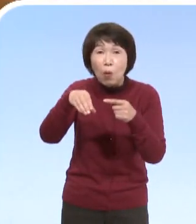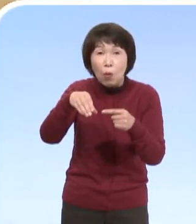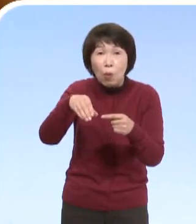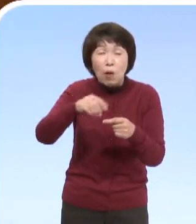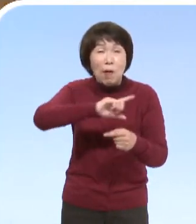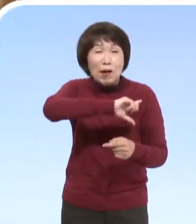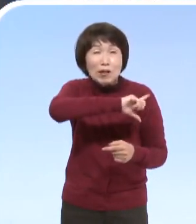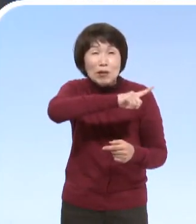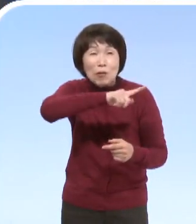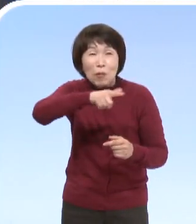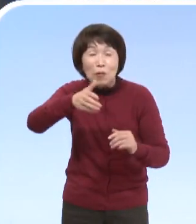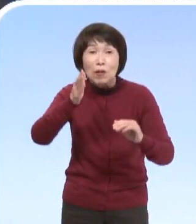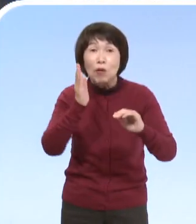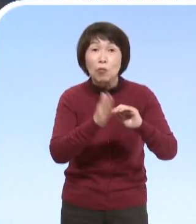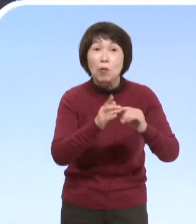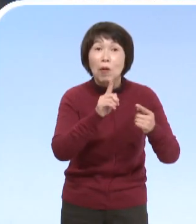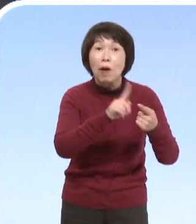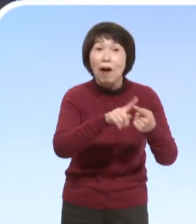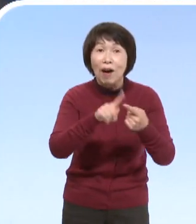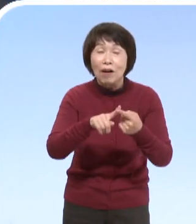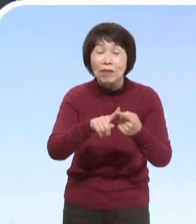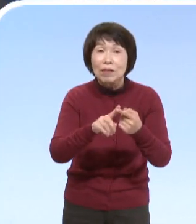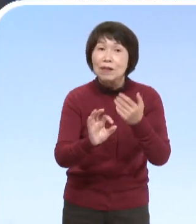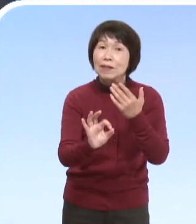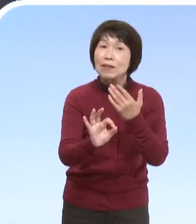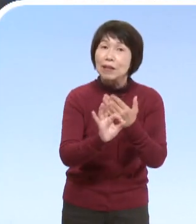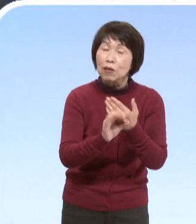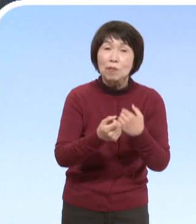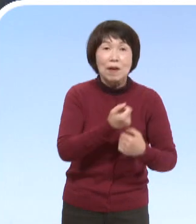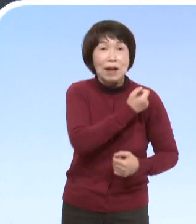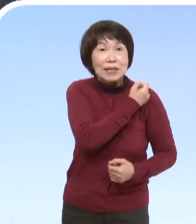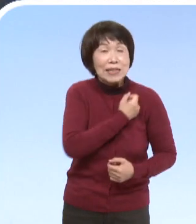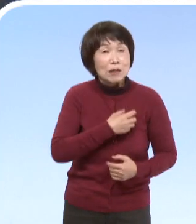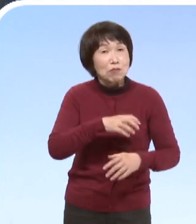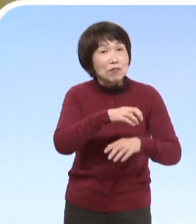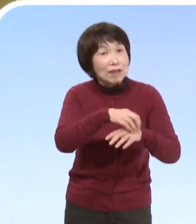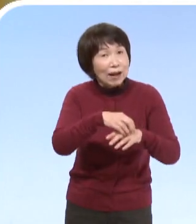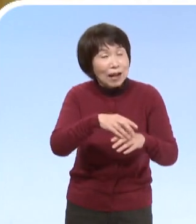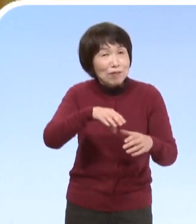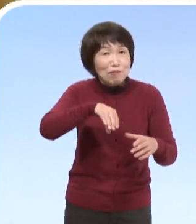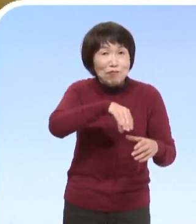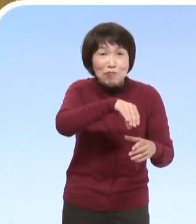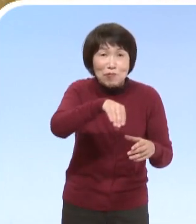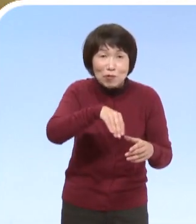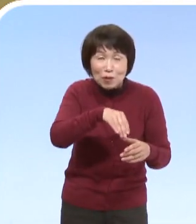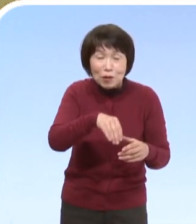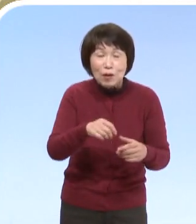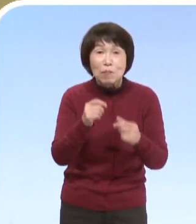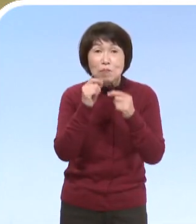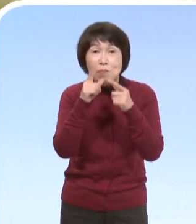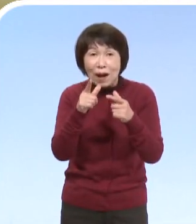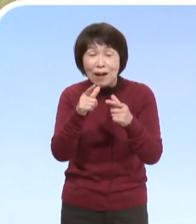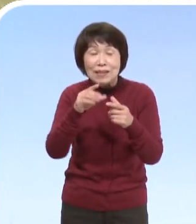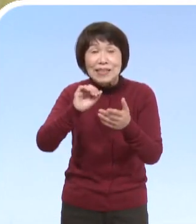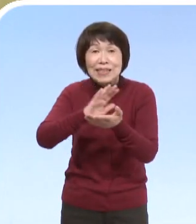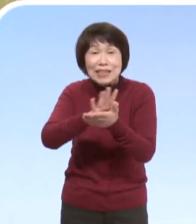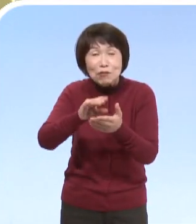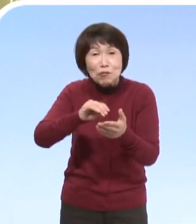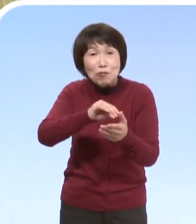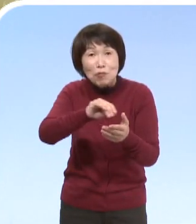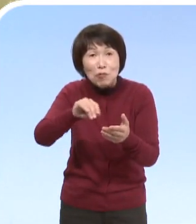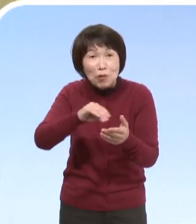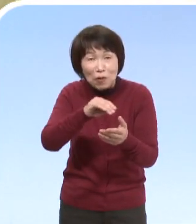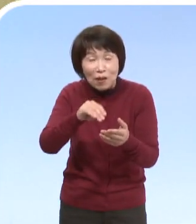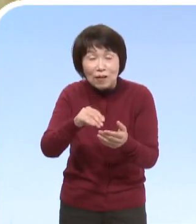実は万能調味料なんです。肉じゃがの隠し味にも使えますし、チーズトーストや焼きおにぎりとも